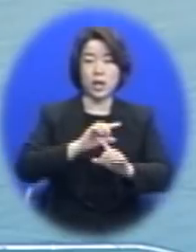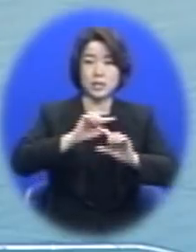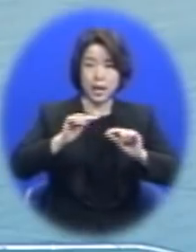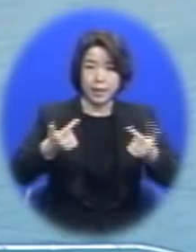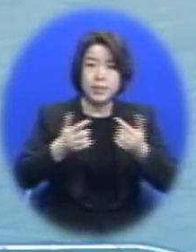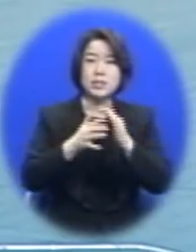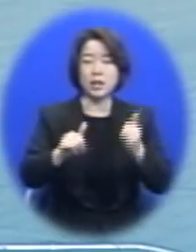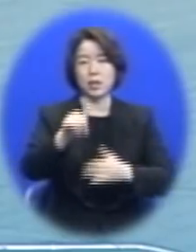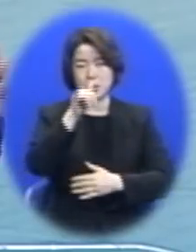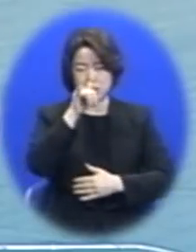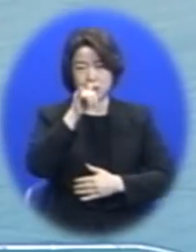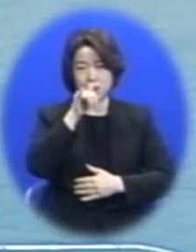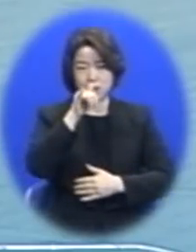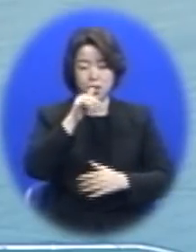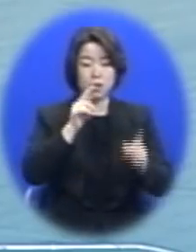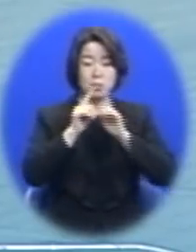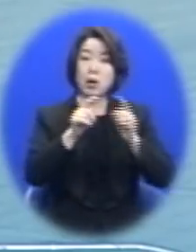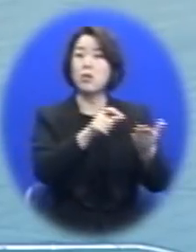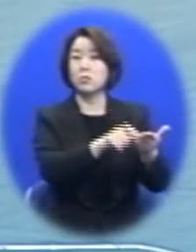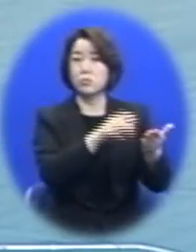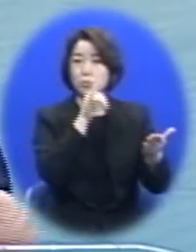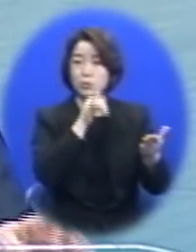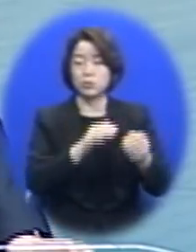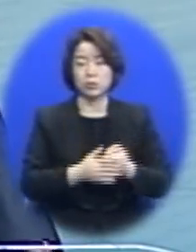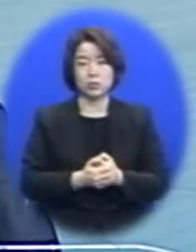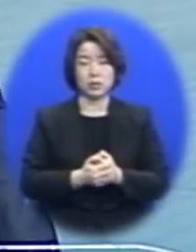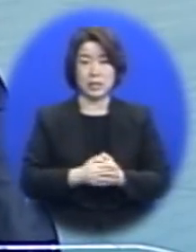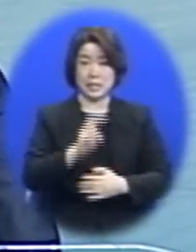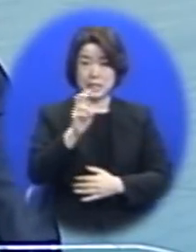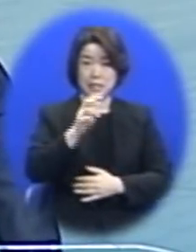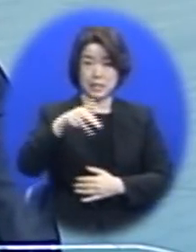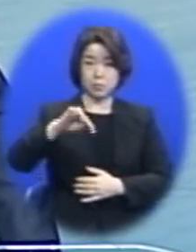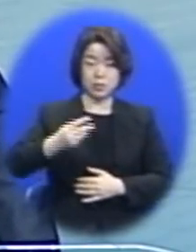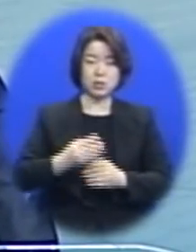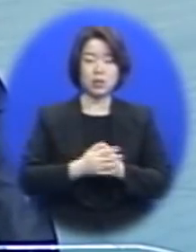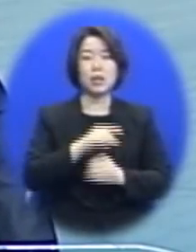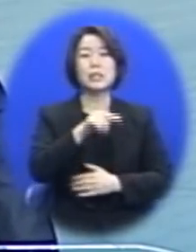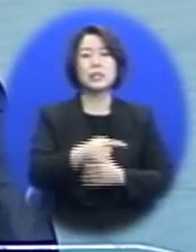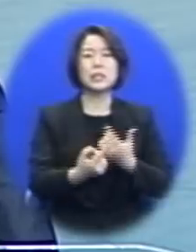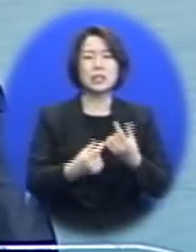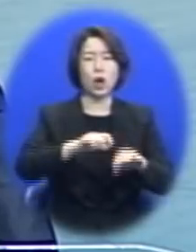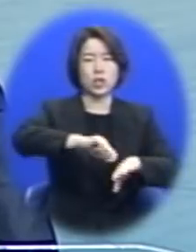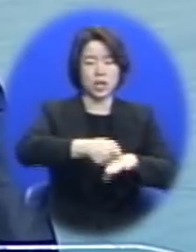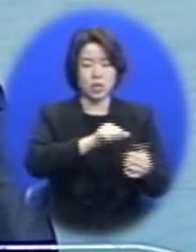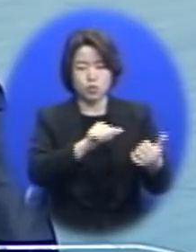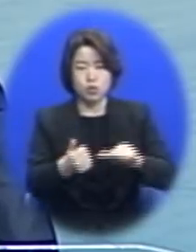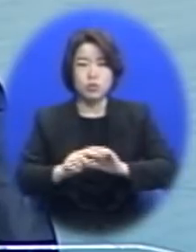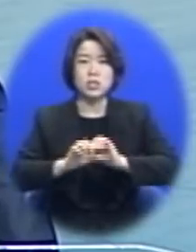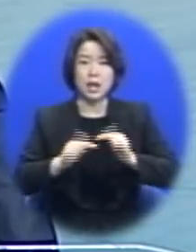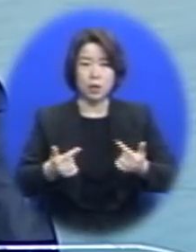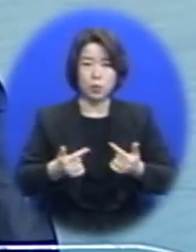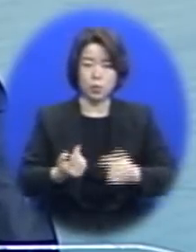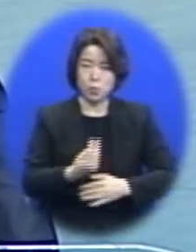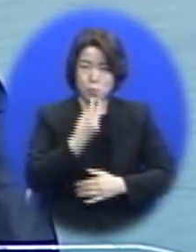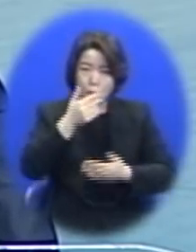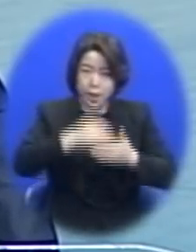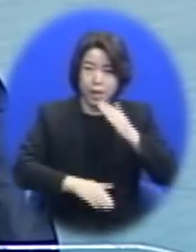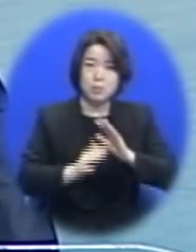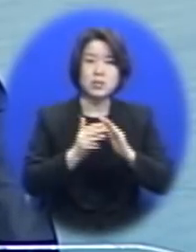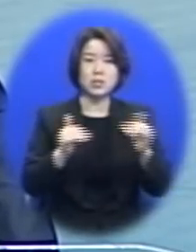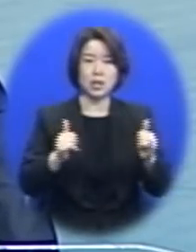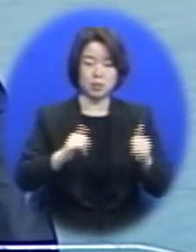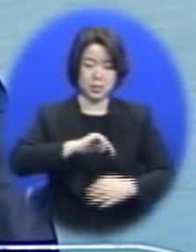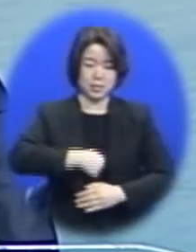사람이 있을 거라고 말씀하고 있습니다 20절에 보면 이런 재앙에서 죽지 않고 살아남은 사람이